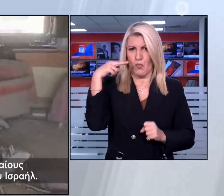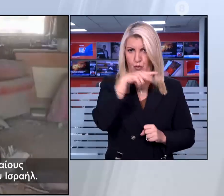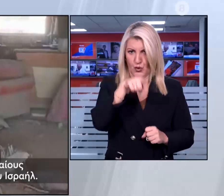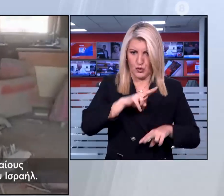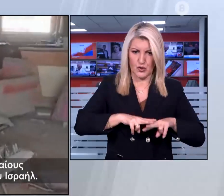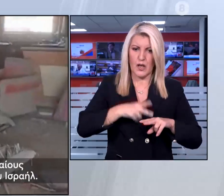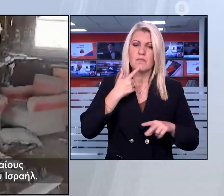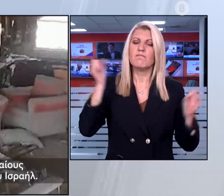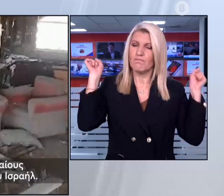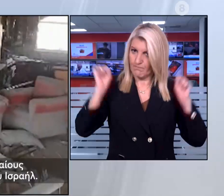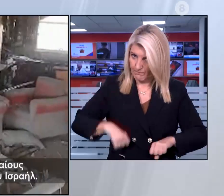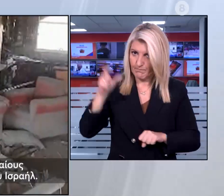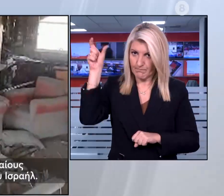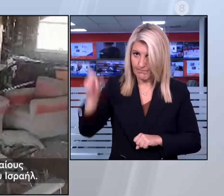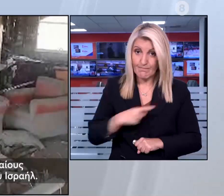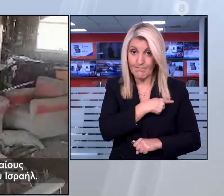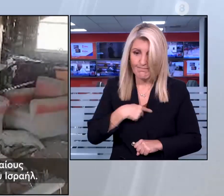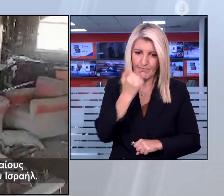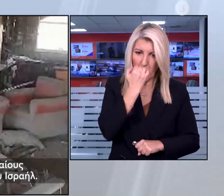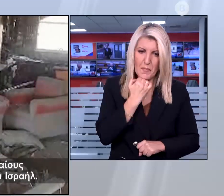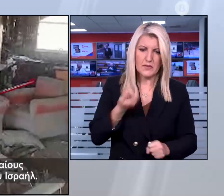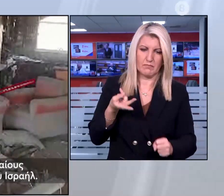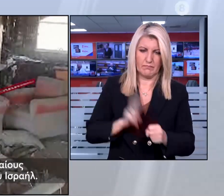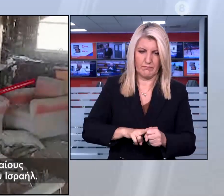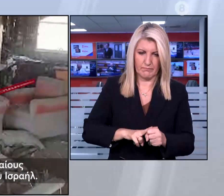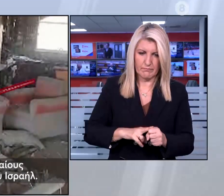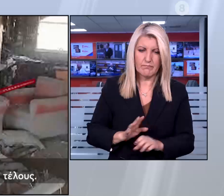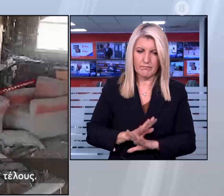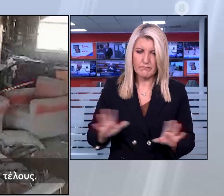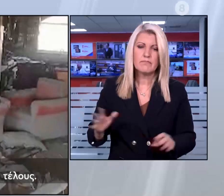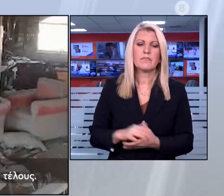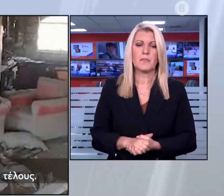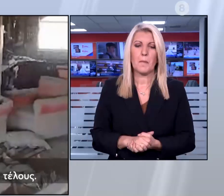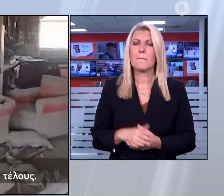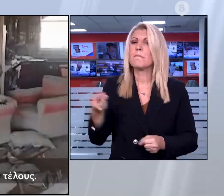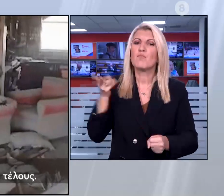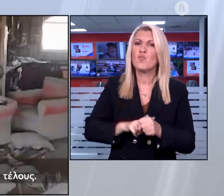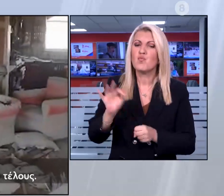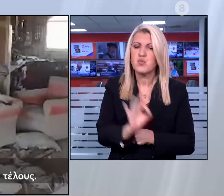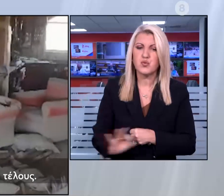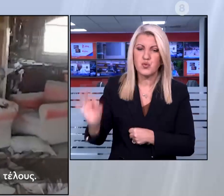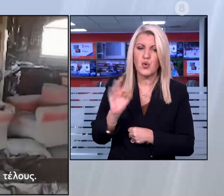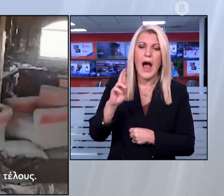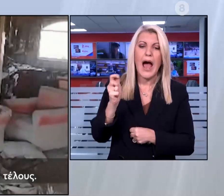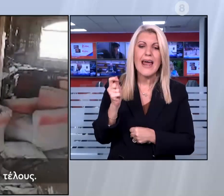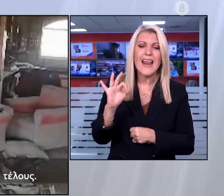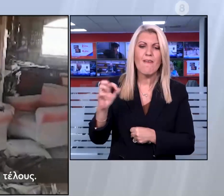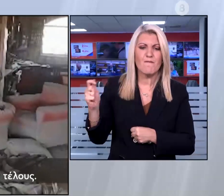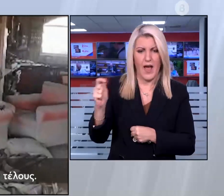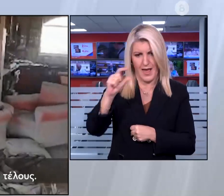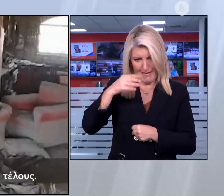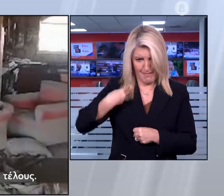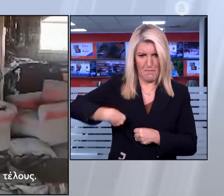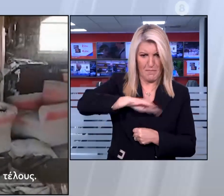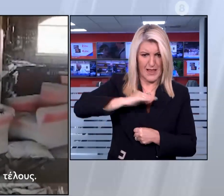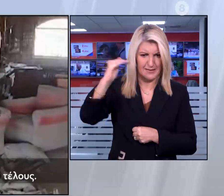in Rafah by the brave soldiers of the Israel Defense Forces. While this is not the end of the war in Gaza, it's the beginning of